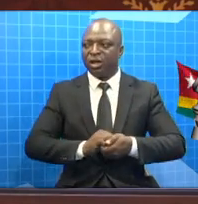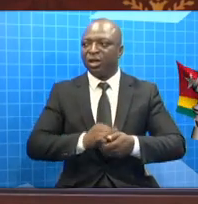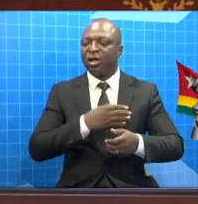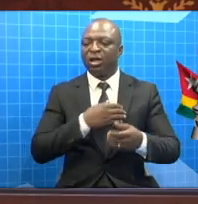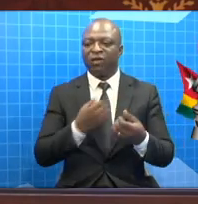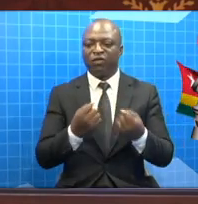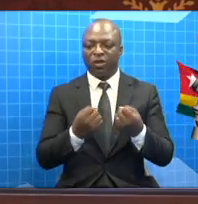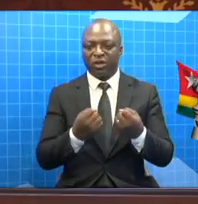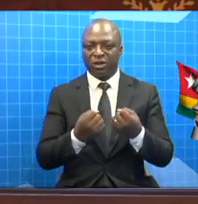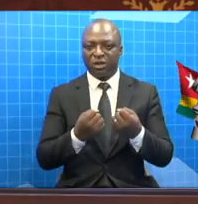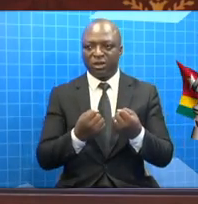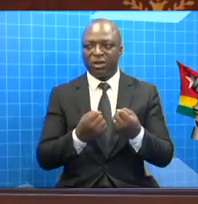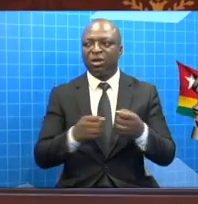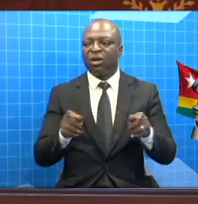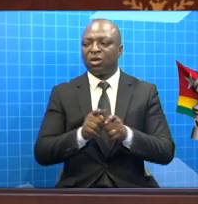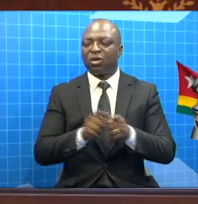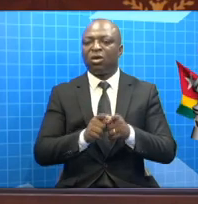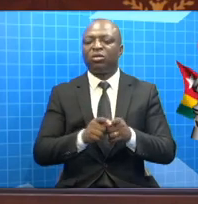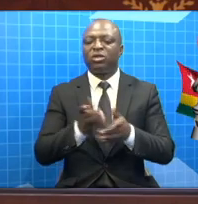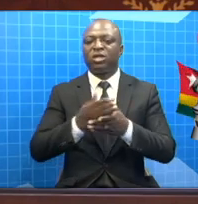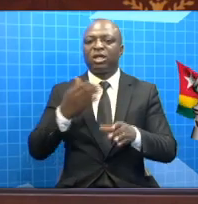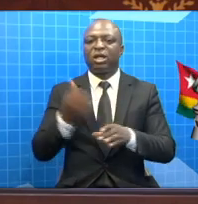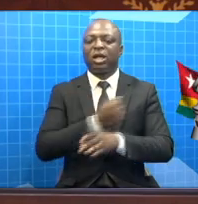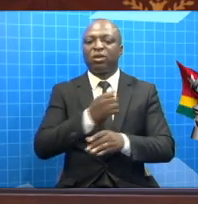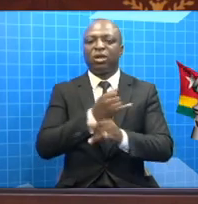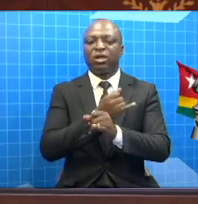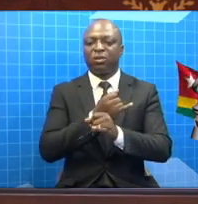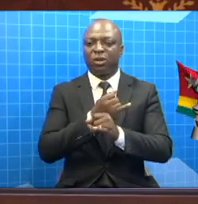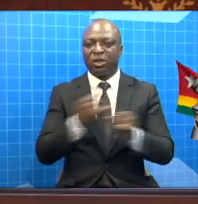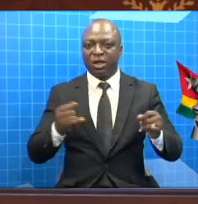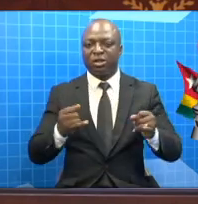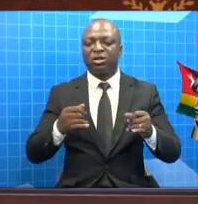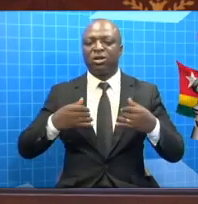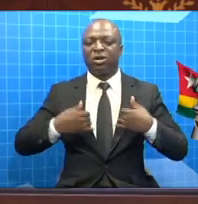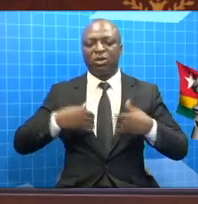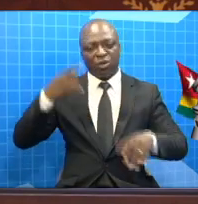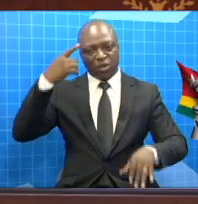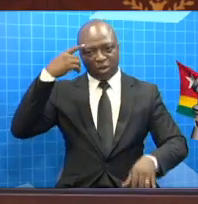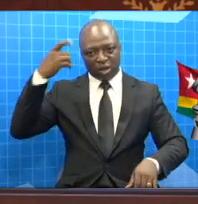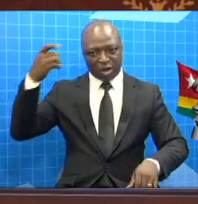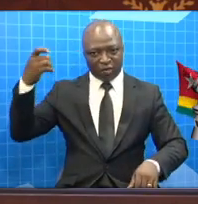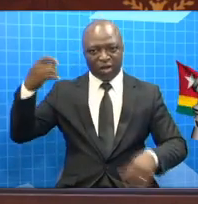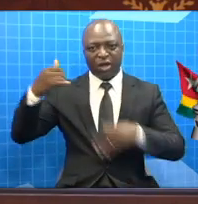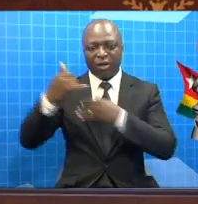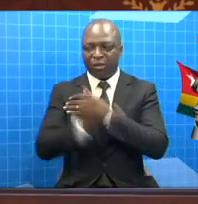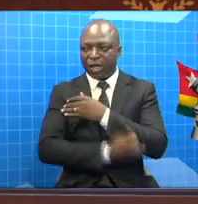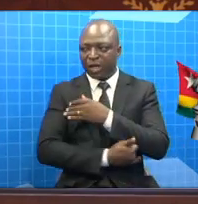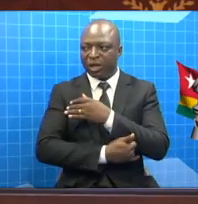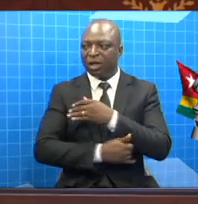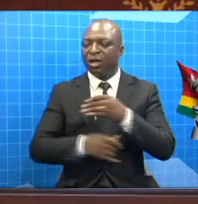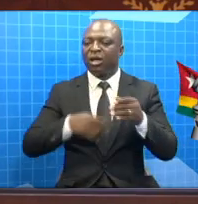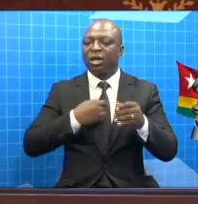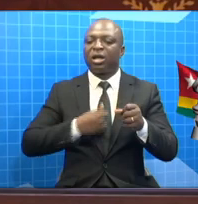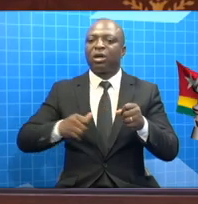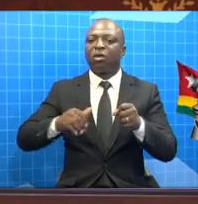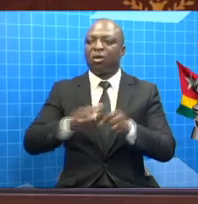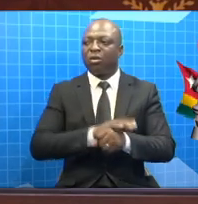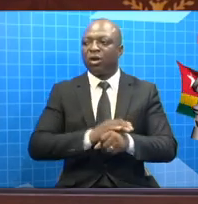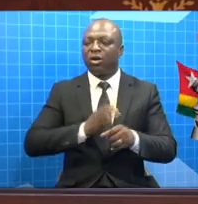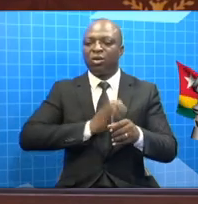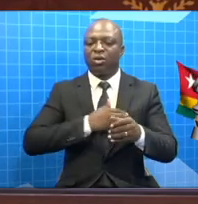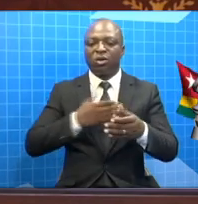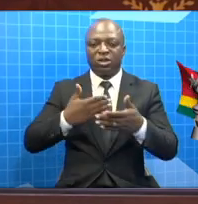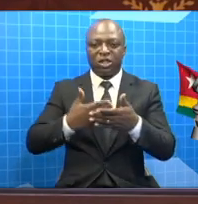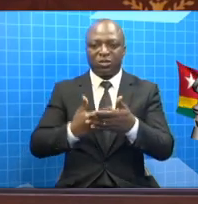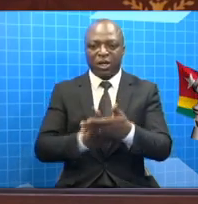forte, telle que les héros de l'indépendance l'ont rêvé, un pays qui comble nos